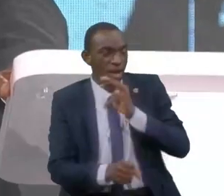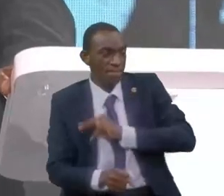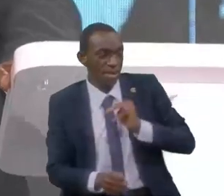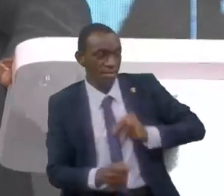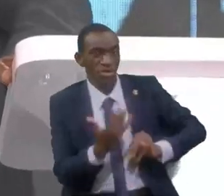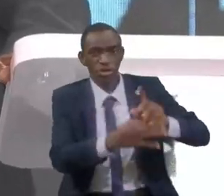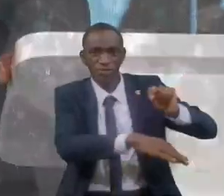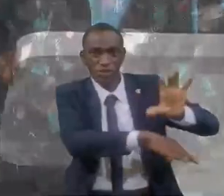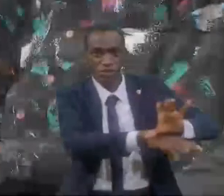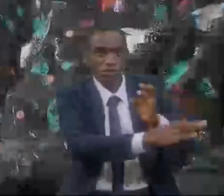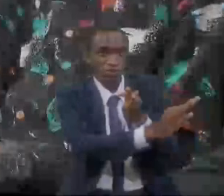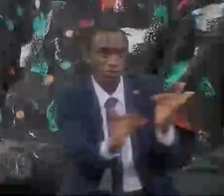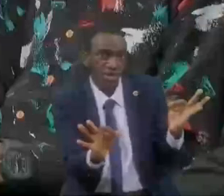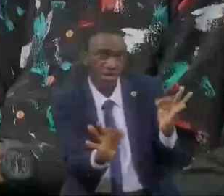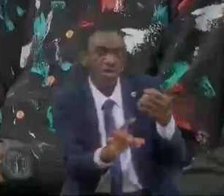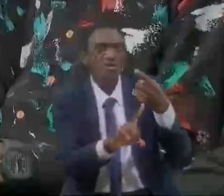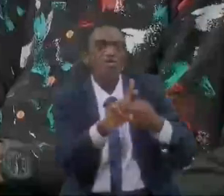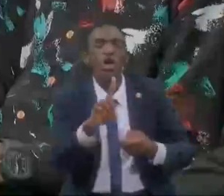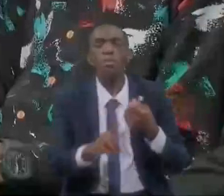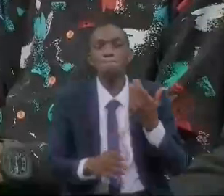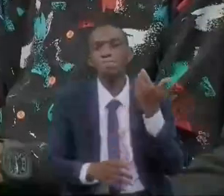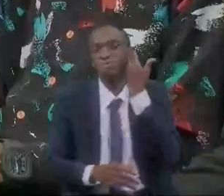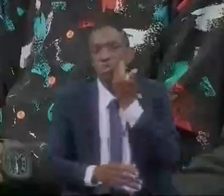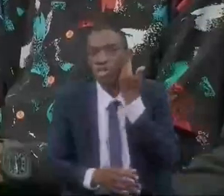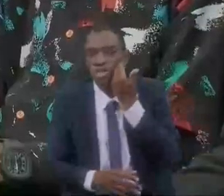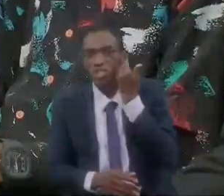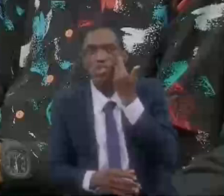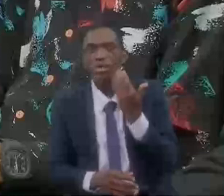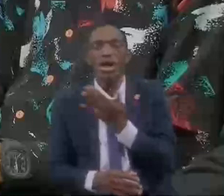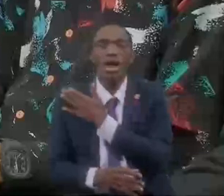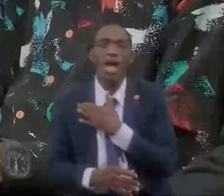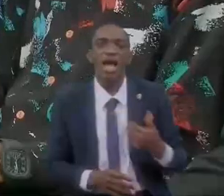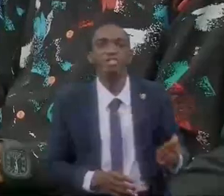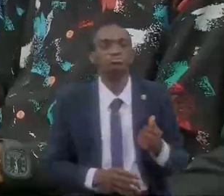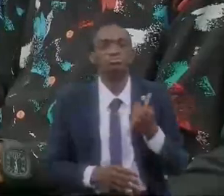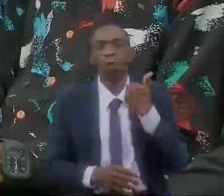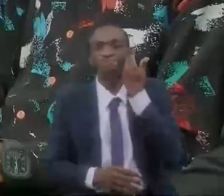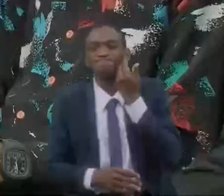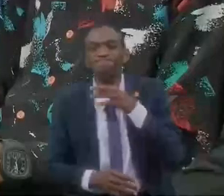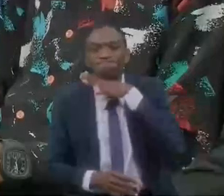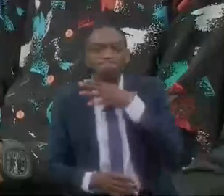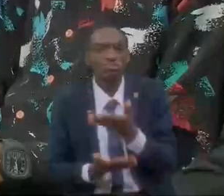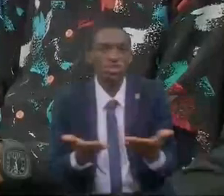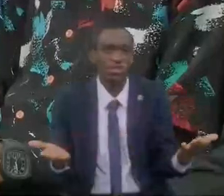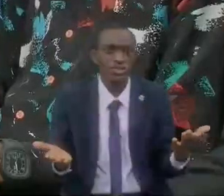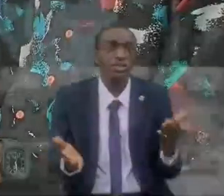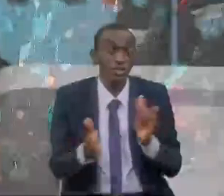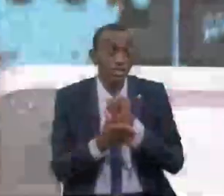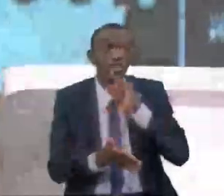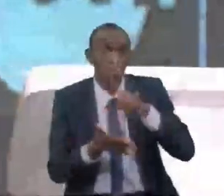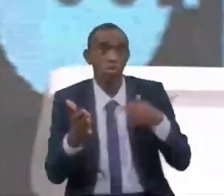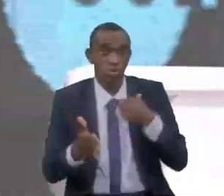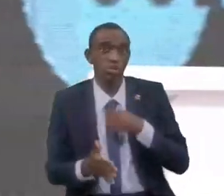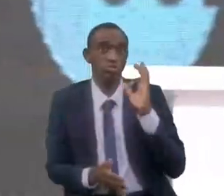les membres de l'Église de la fornication et de l'adultère? C'est exactement ce que nous